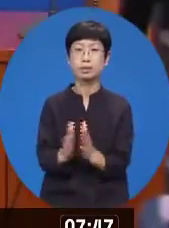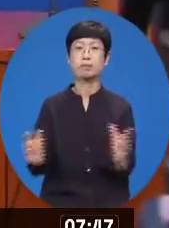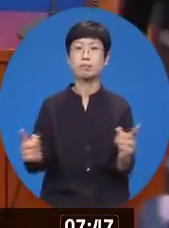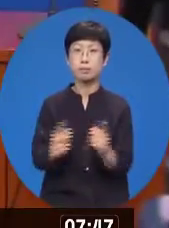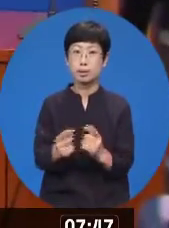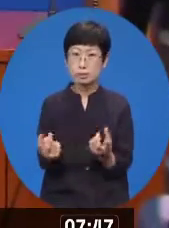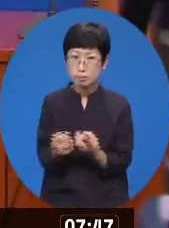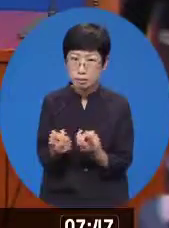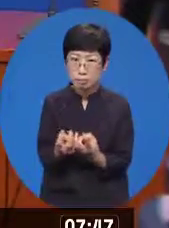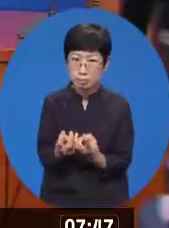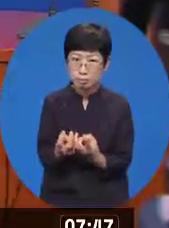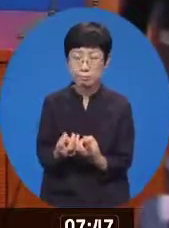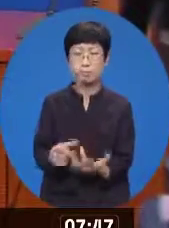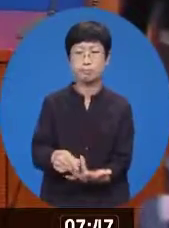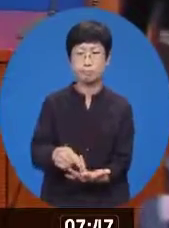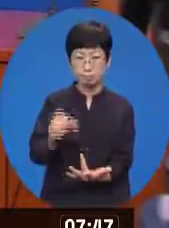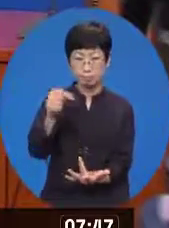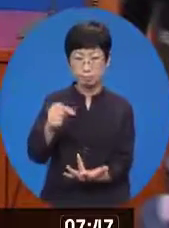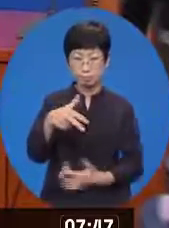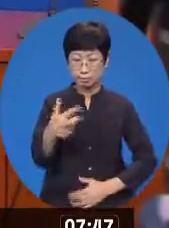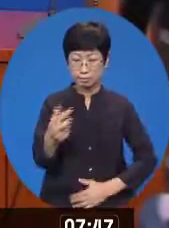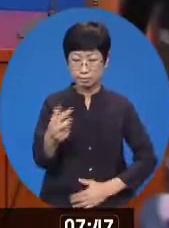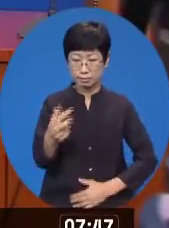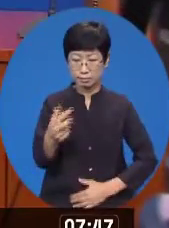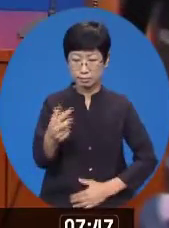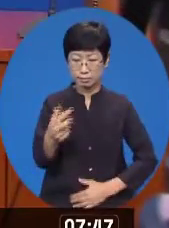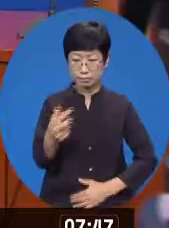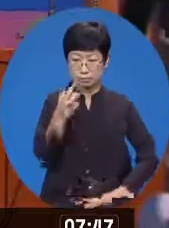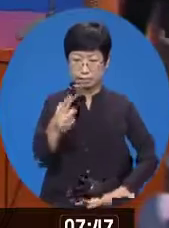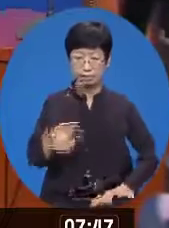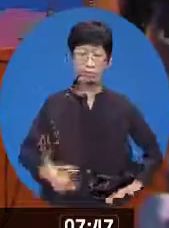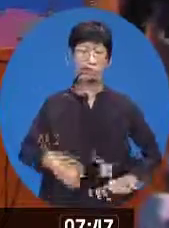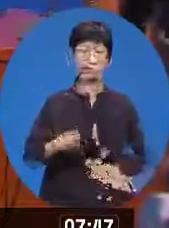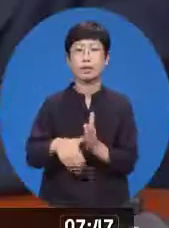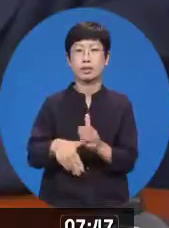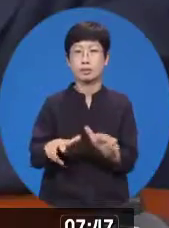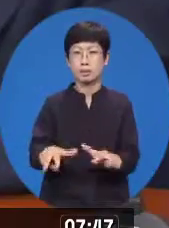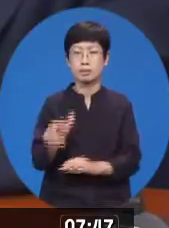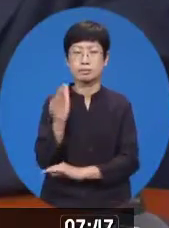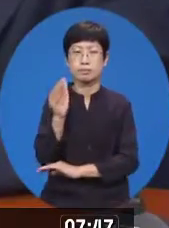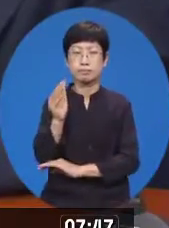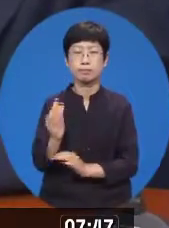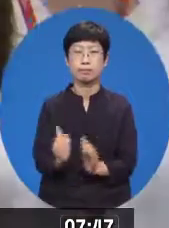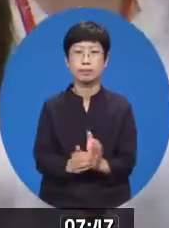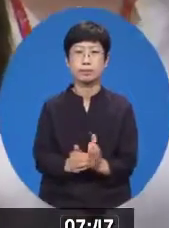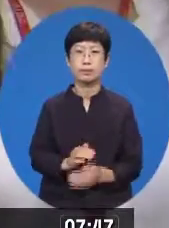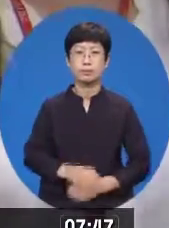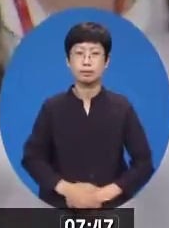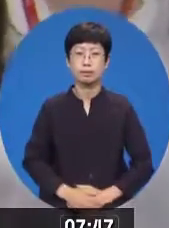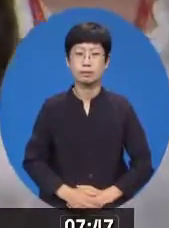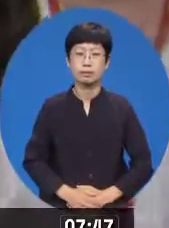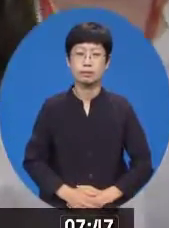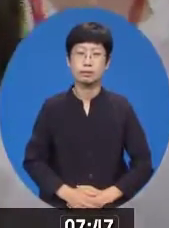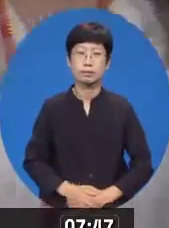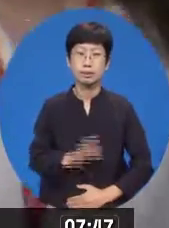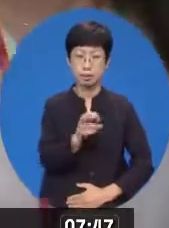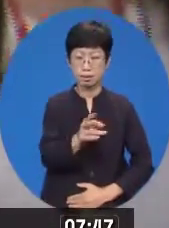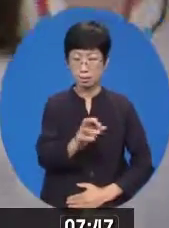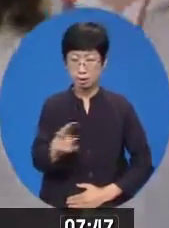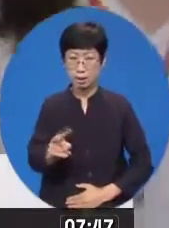길을 택하겠다며 조국 후보자가 입을 열어야 하는 시간이 됐다고 강조했습니다.